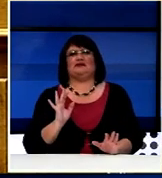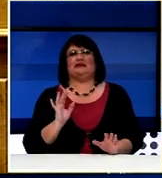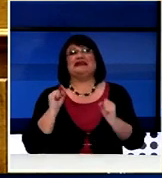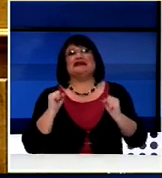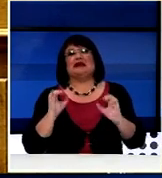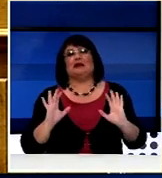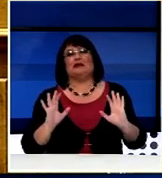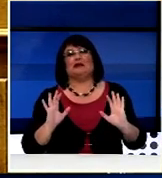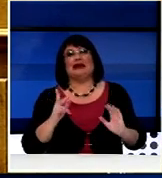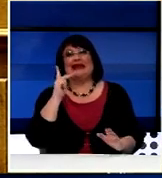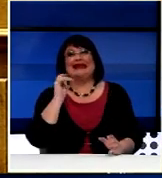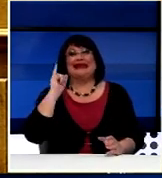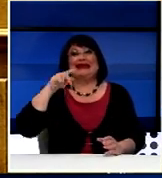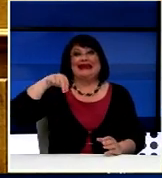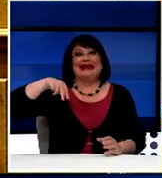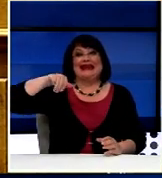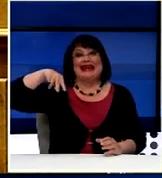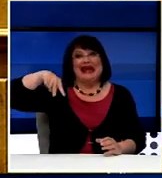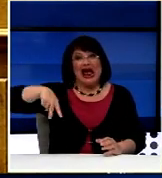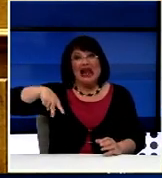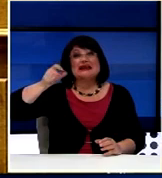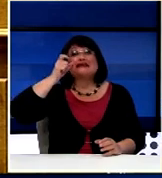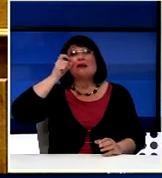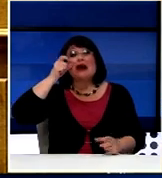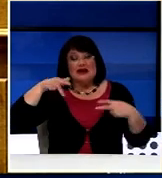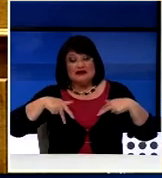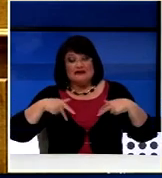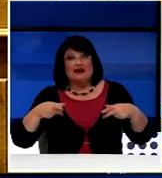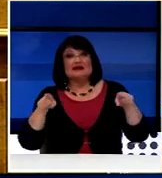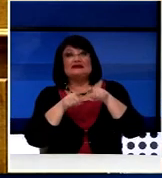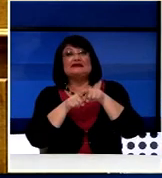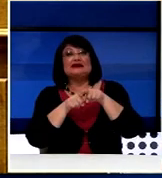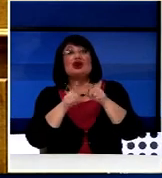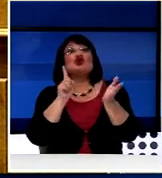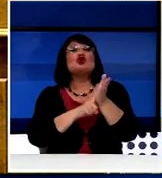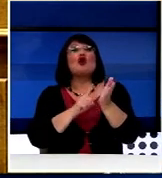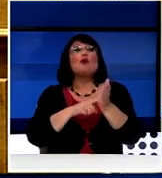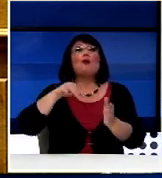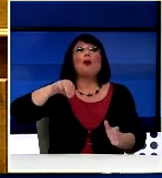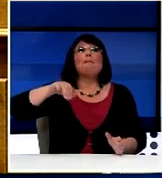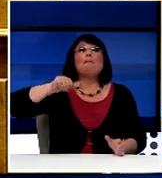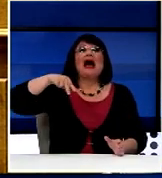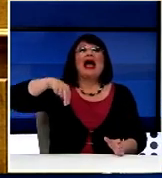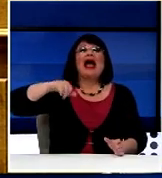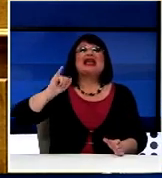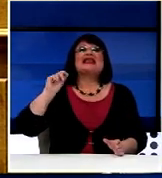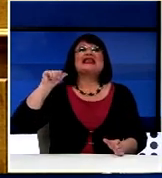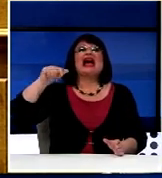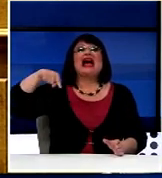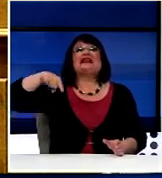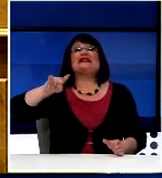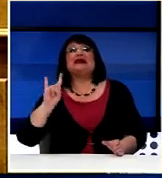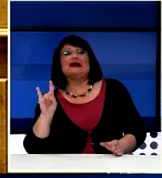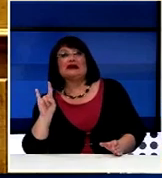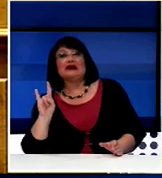μαζί με το Κινάλ, την κυβέρνηση του κ. Σαμαρά, που ψηφίσατε τον νόμο Μανιάτη, σύμφωνα με τον οποίο ελείψει